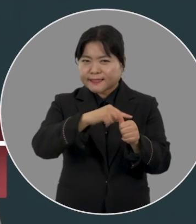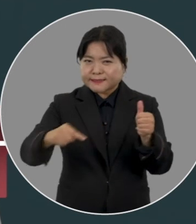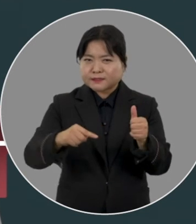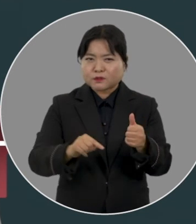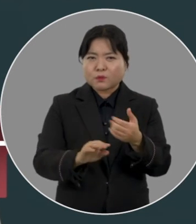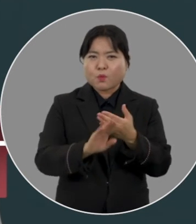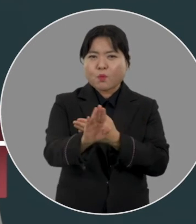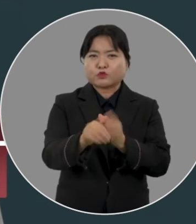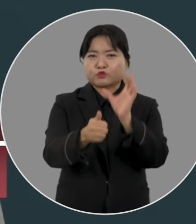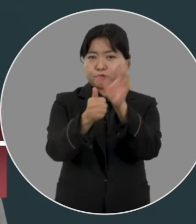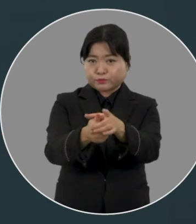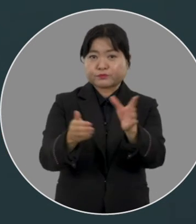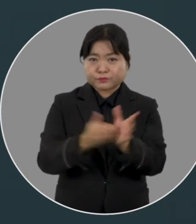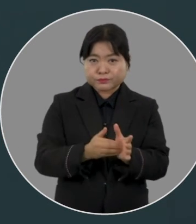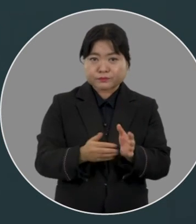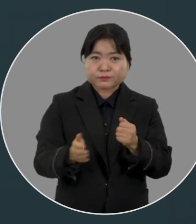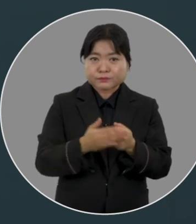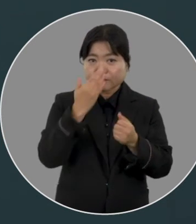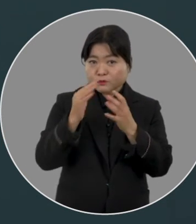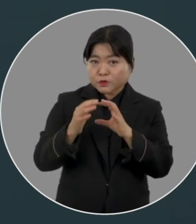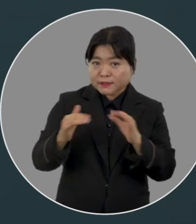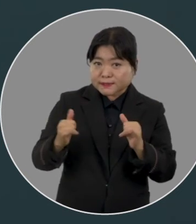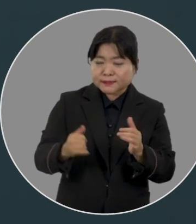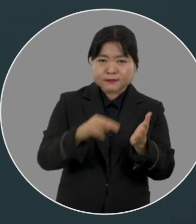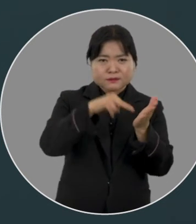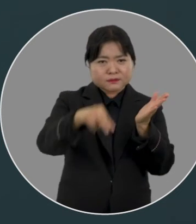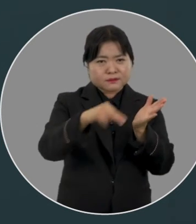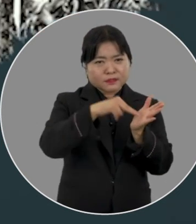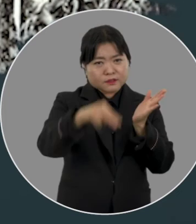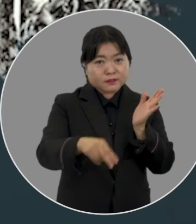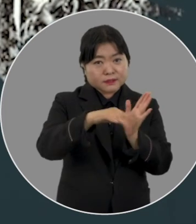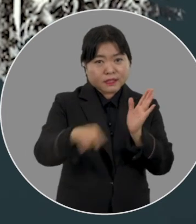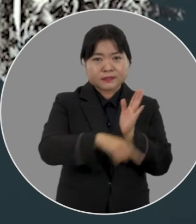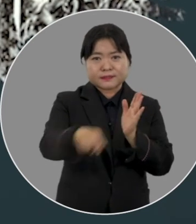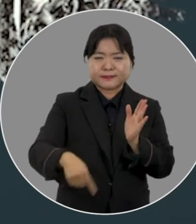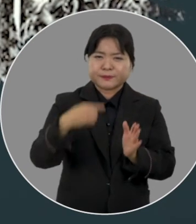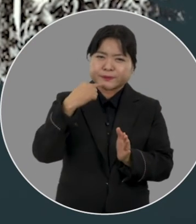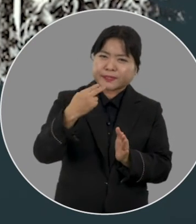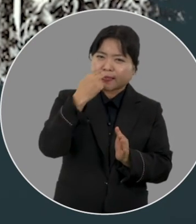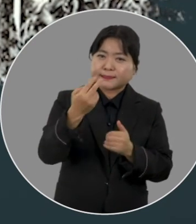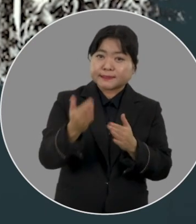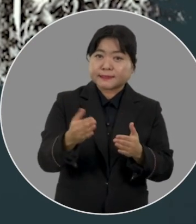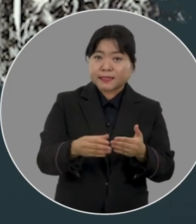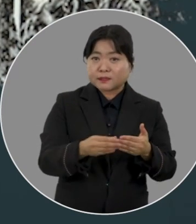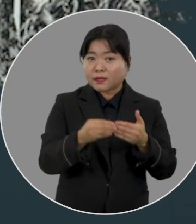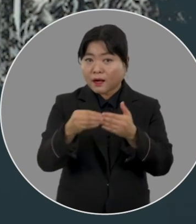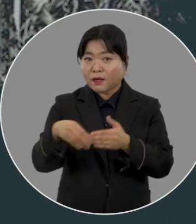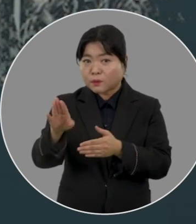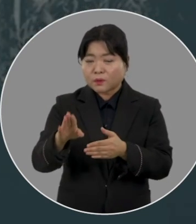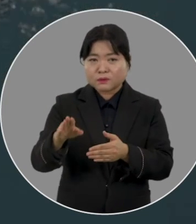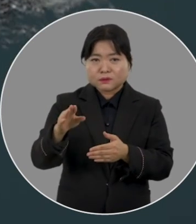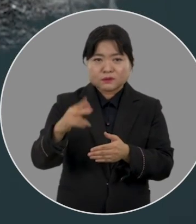외주화시켰던 거죠. 그러니까 유대인들이 승강장에 내렸을 때 이들을 가스실까지 가도록